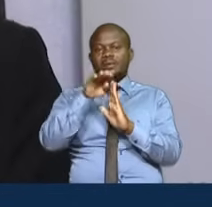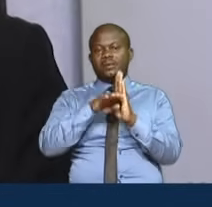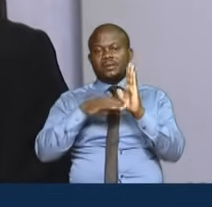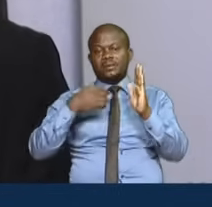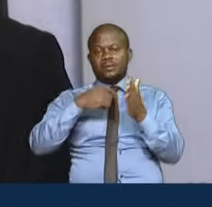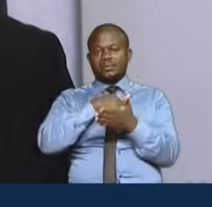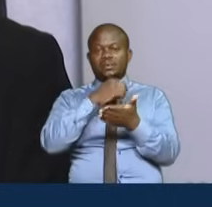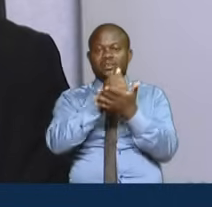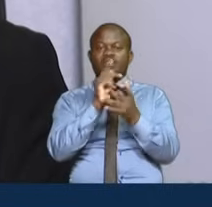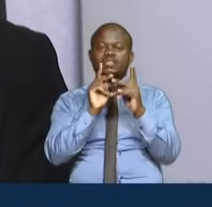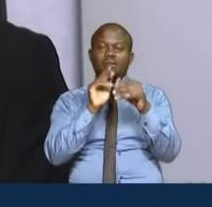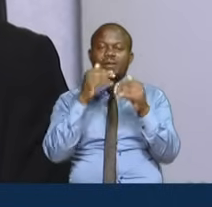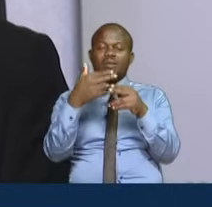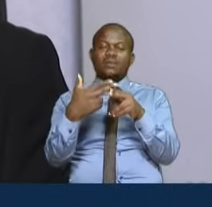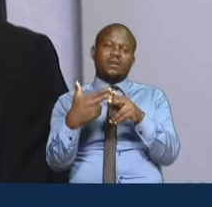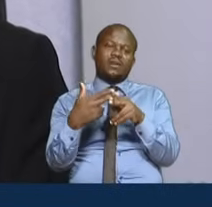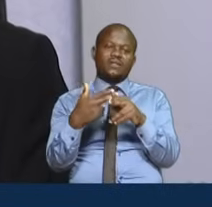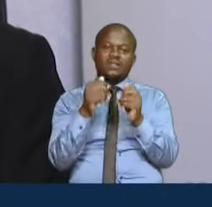twafashije abaturage hafi